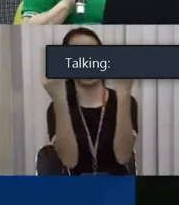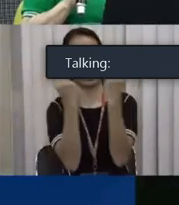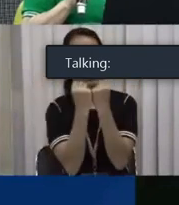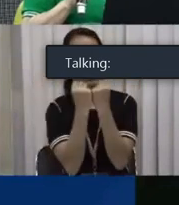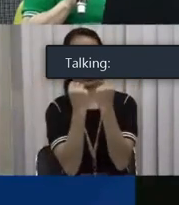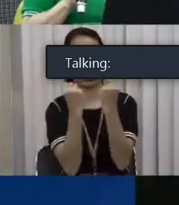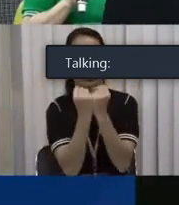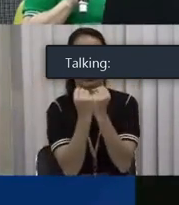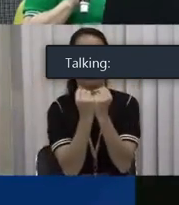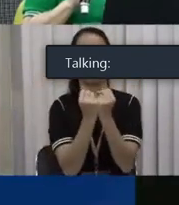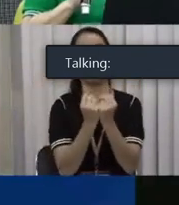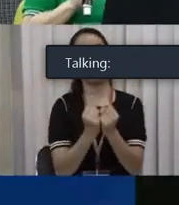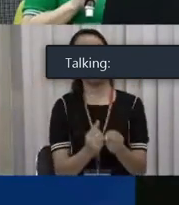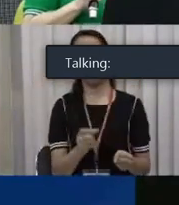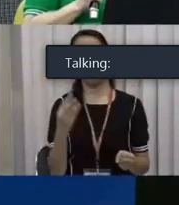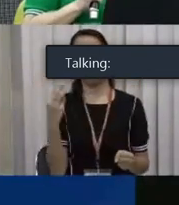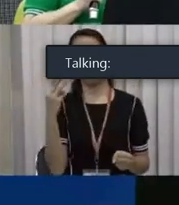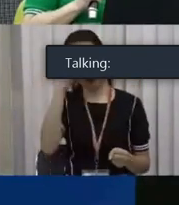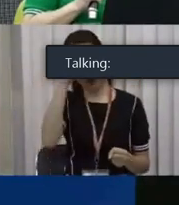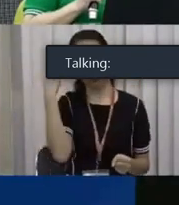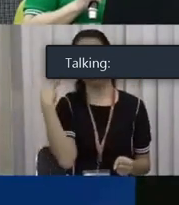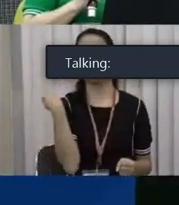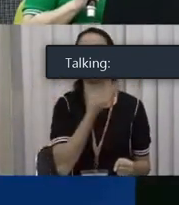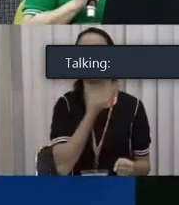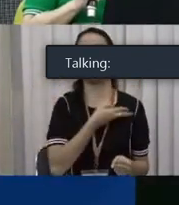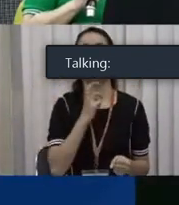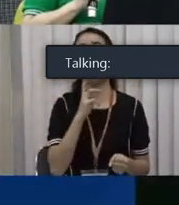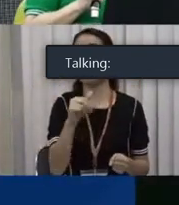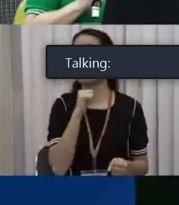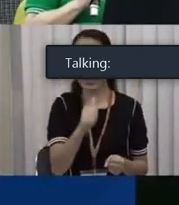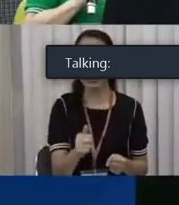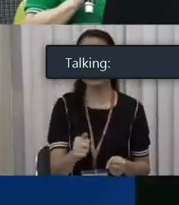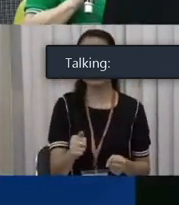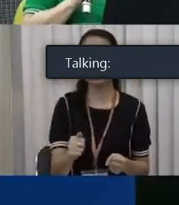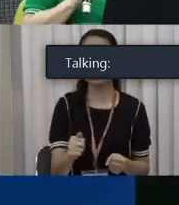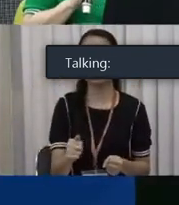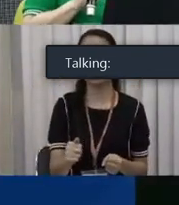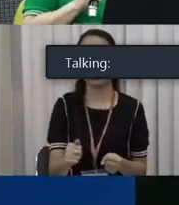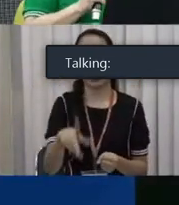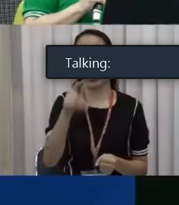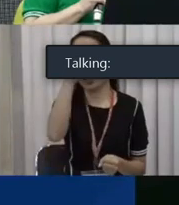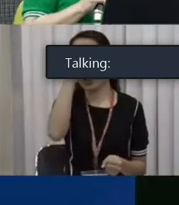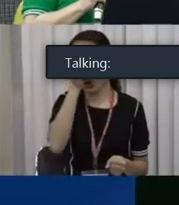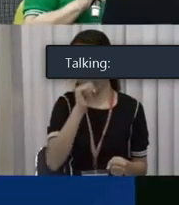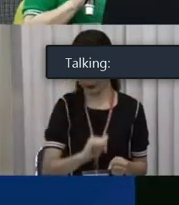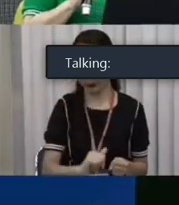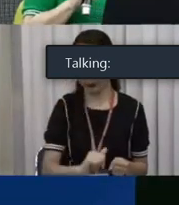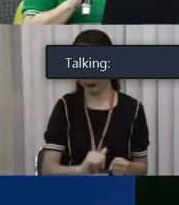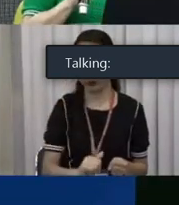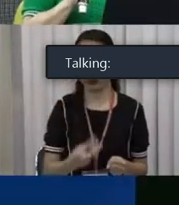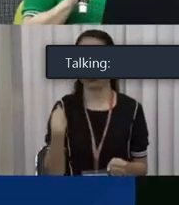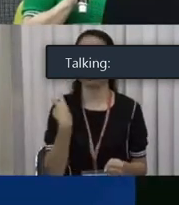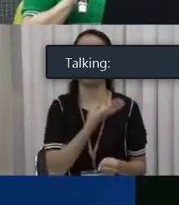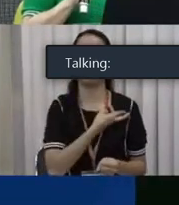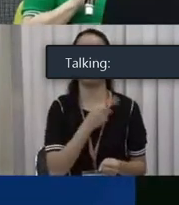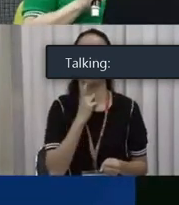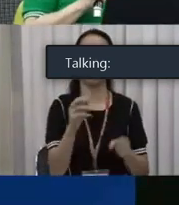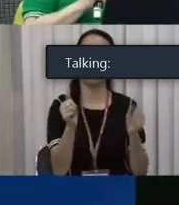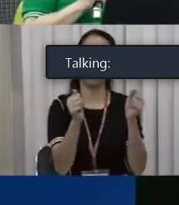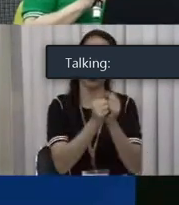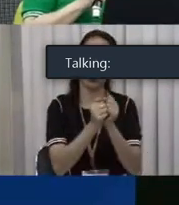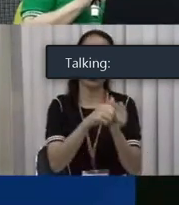Kay dili man ta alone, no, composed of people man didto. So i-adapt or ato gyud ning kinaiyahon nga